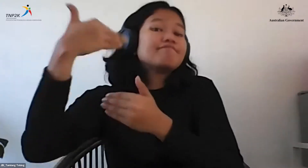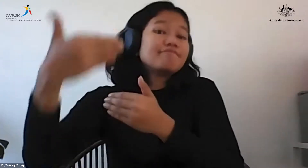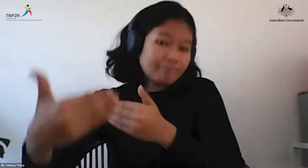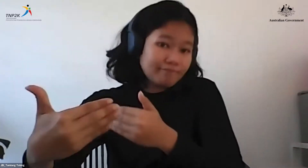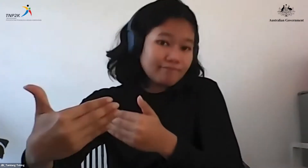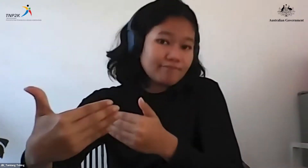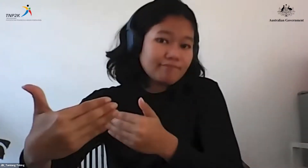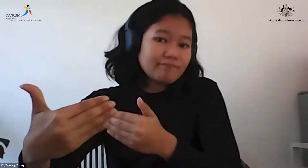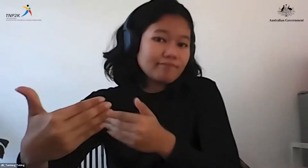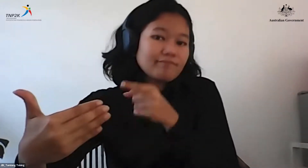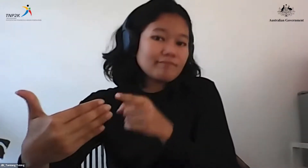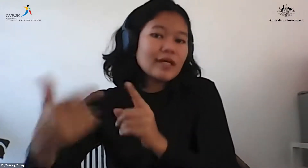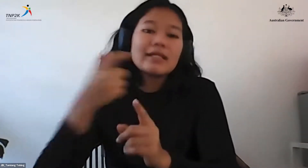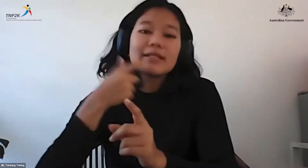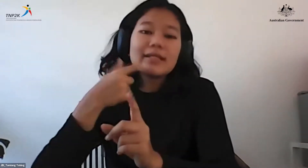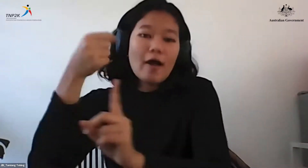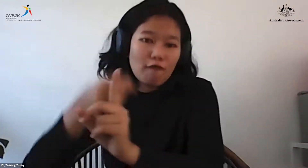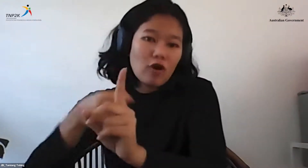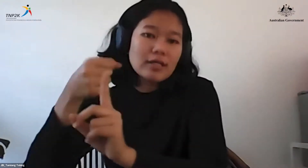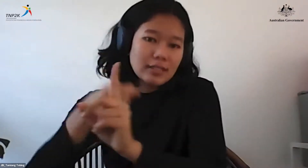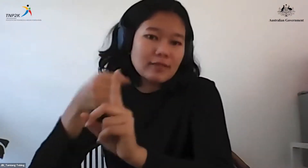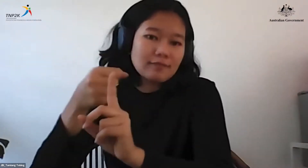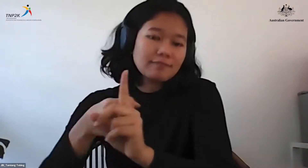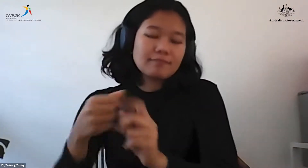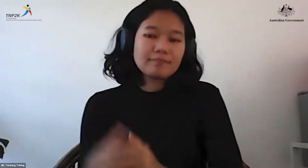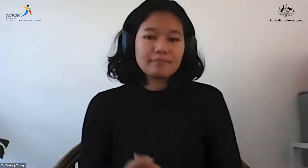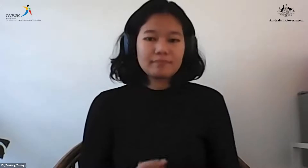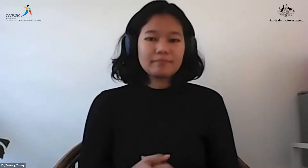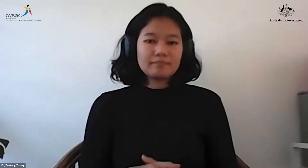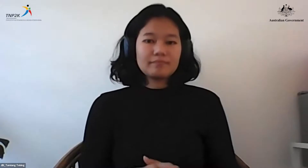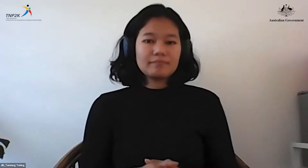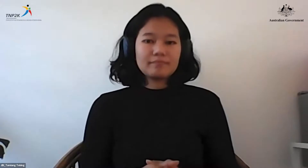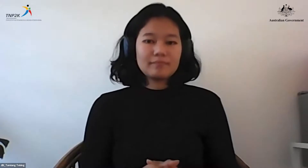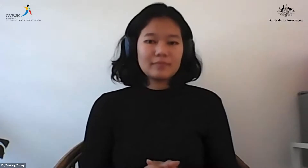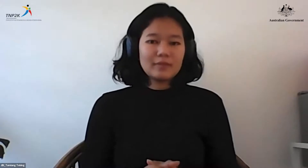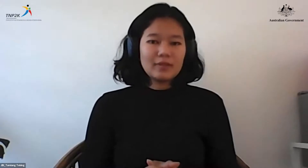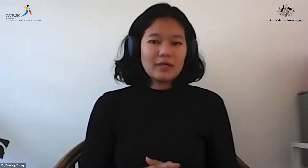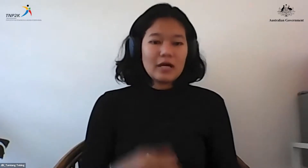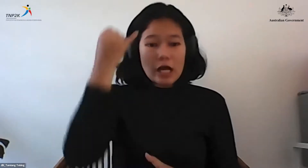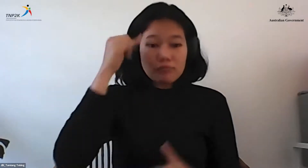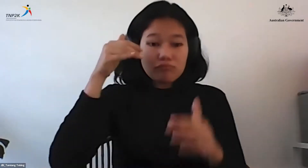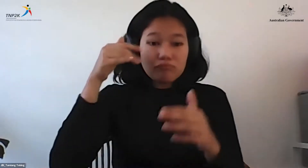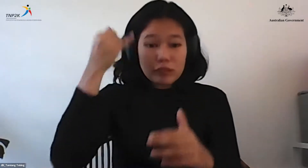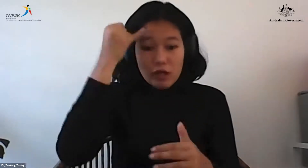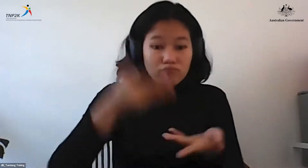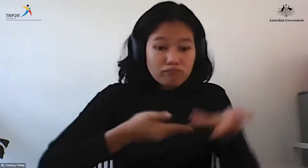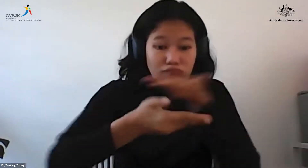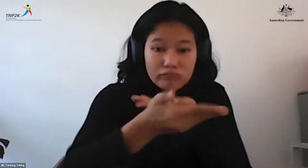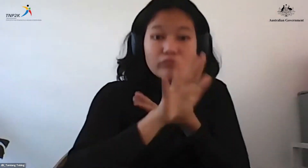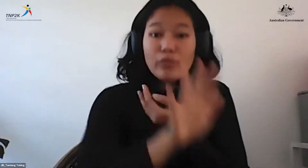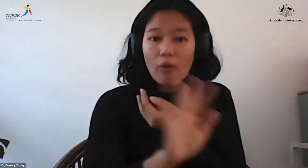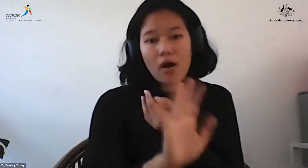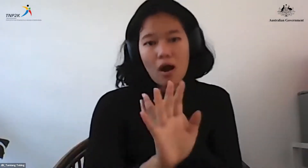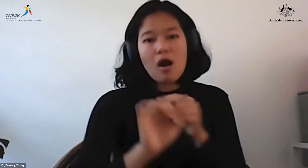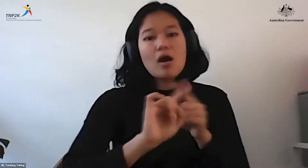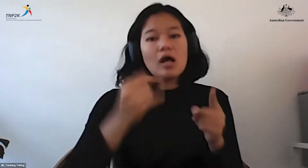melangkah kepada atau mencakup juga kemudian advokasi kebijakan. Jadi knowledge tidak berhenti sebagai knowledge, tetapi knowledge berhenti